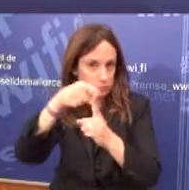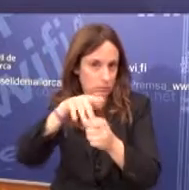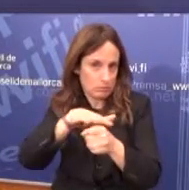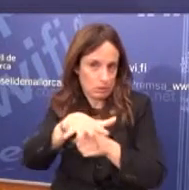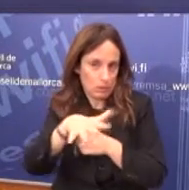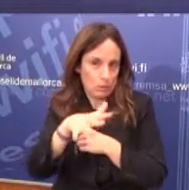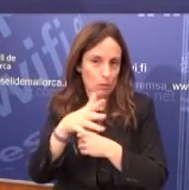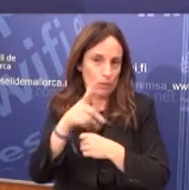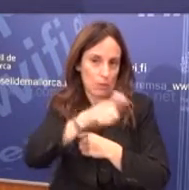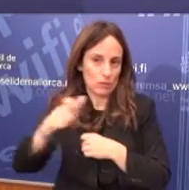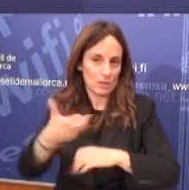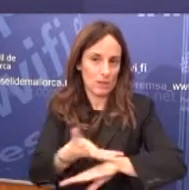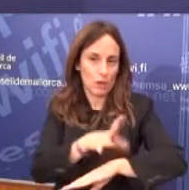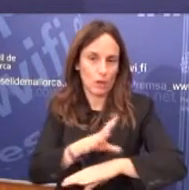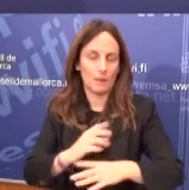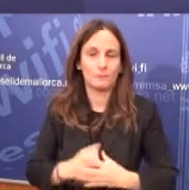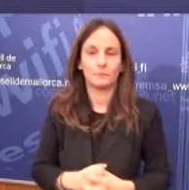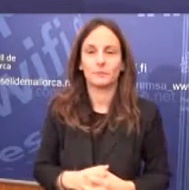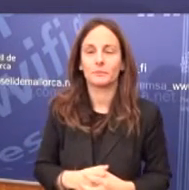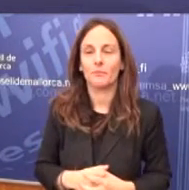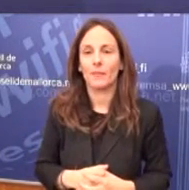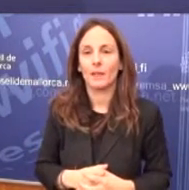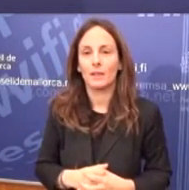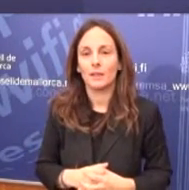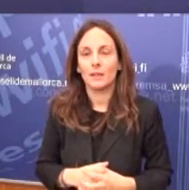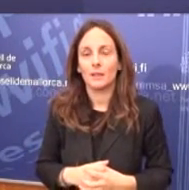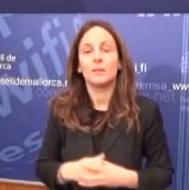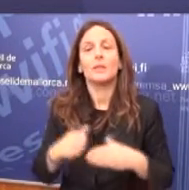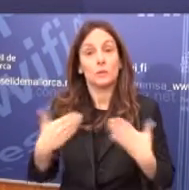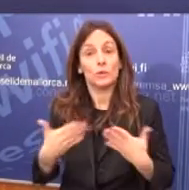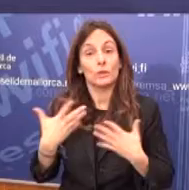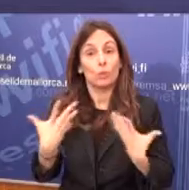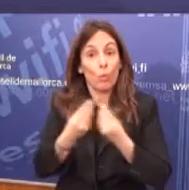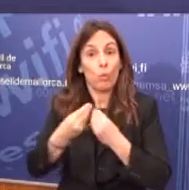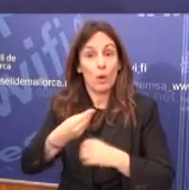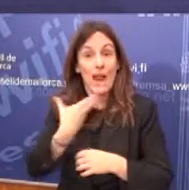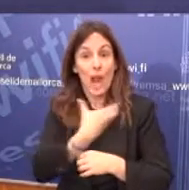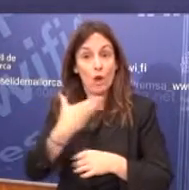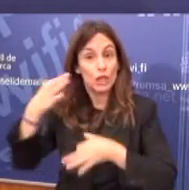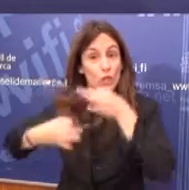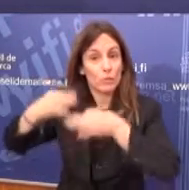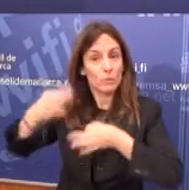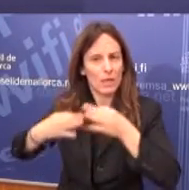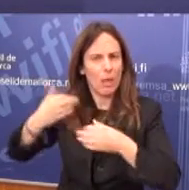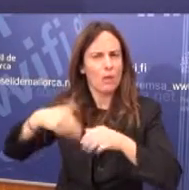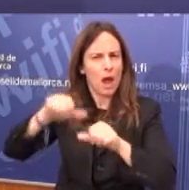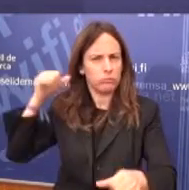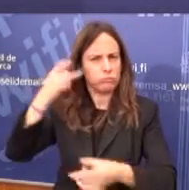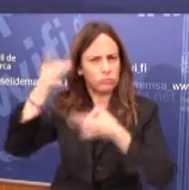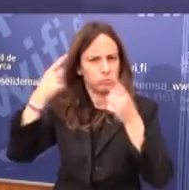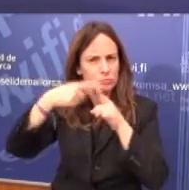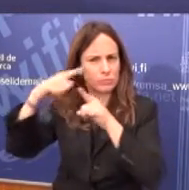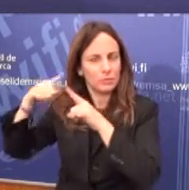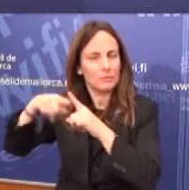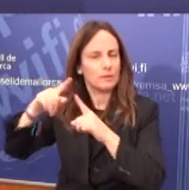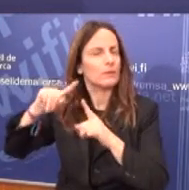d'una part de la població de Mallorca. I hem de dir que en Eroski han duit a terme diferents iniciatives centrades principalment